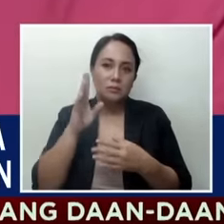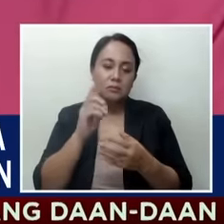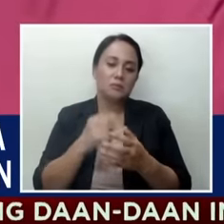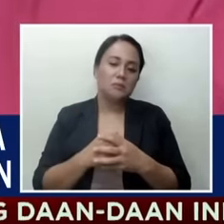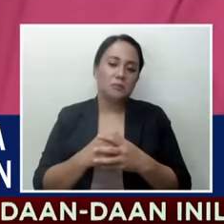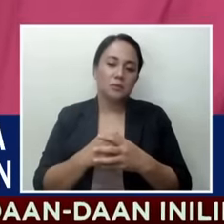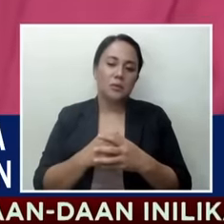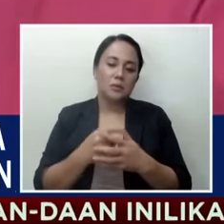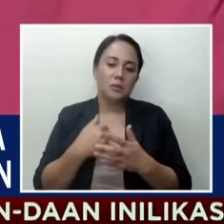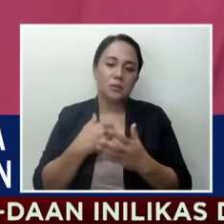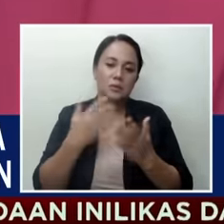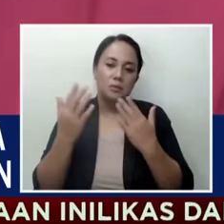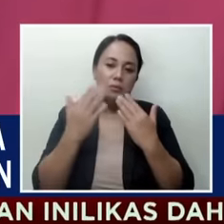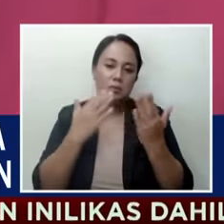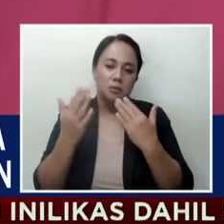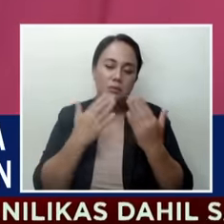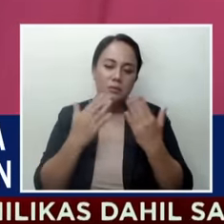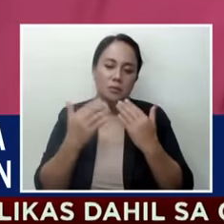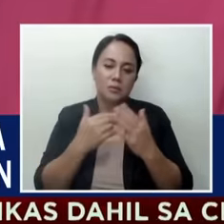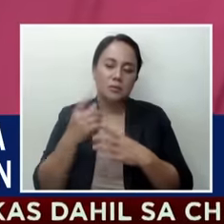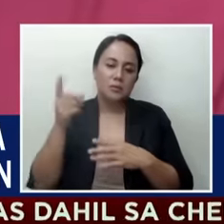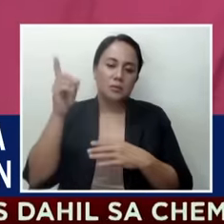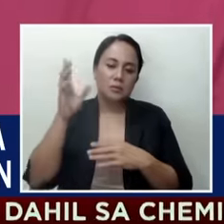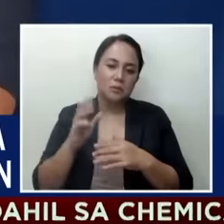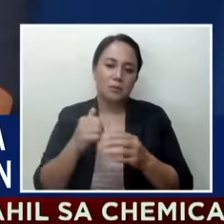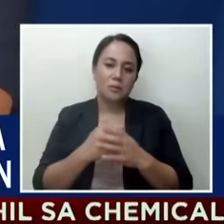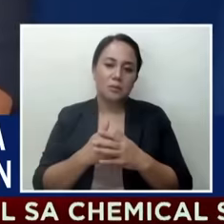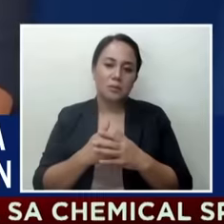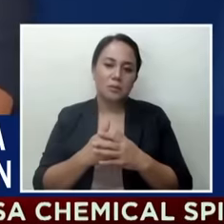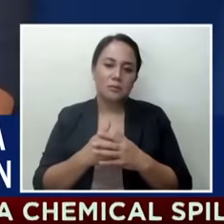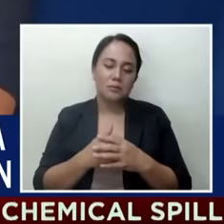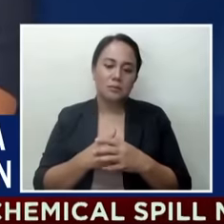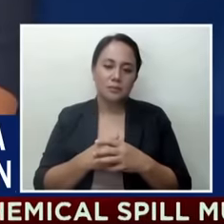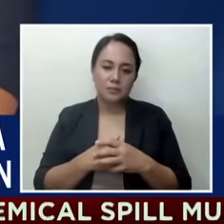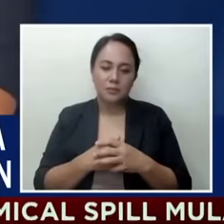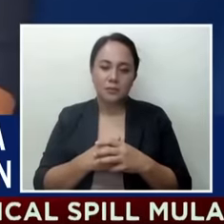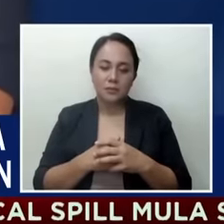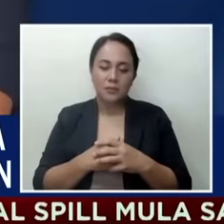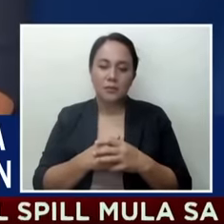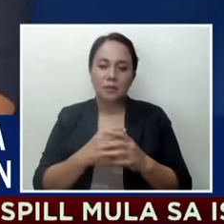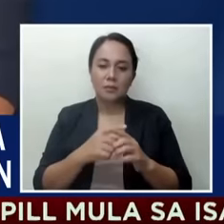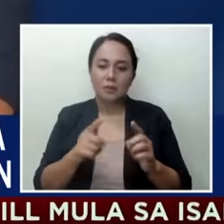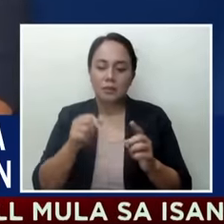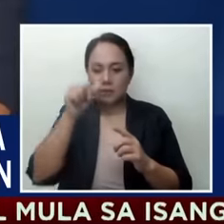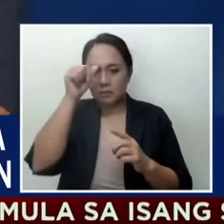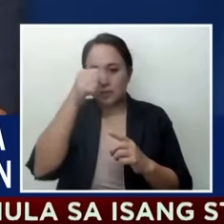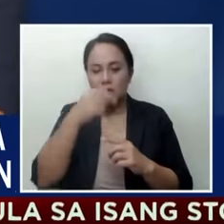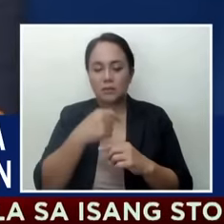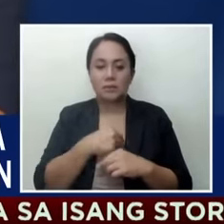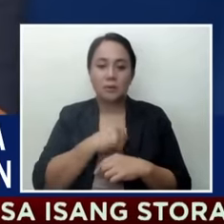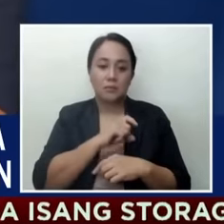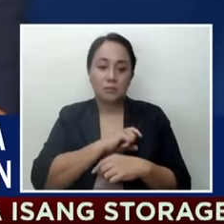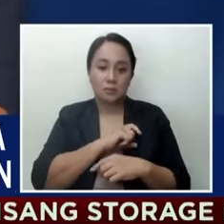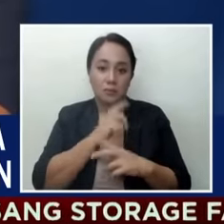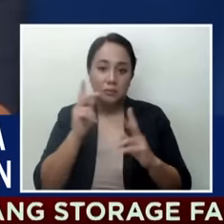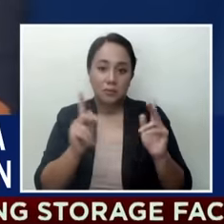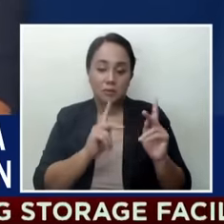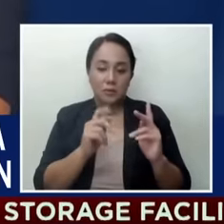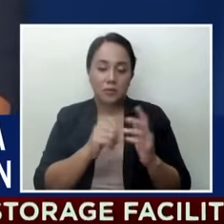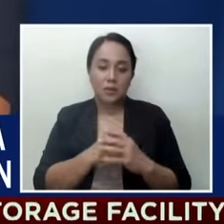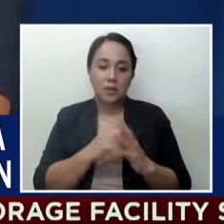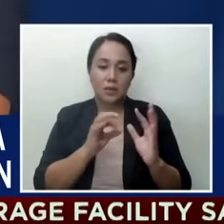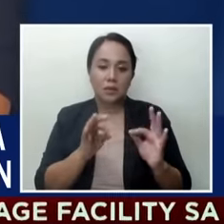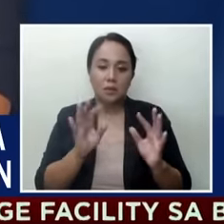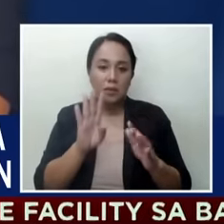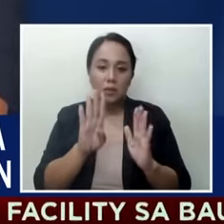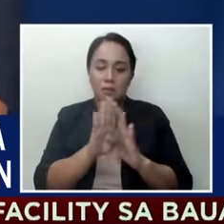Kaya maraming salamat po Panginoon at ama namin. Pero may paalala naman ng PNP sa publiko, lalo na kung walang